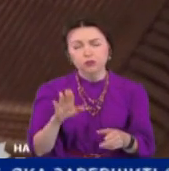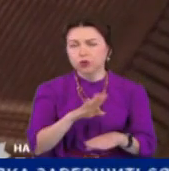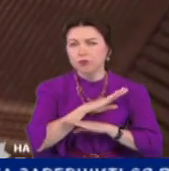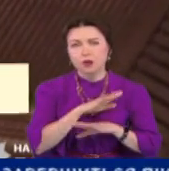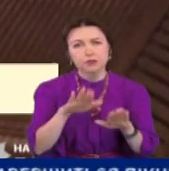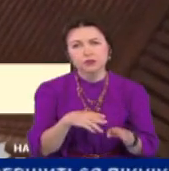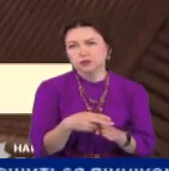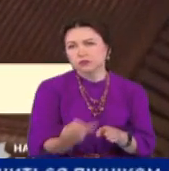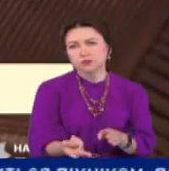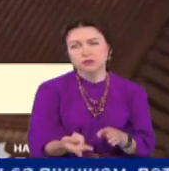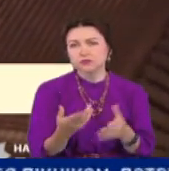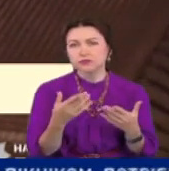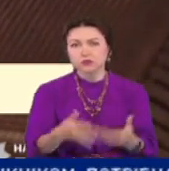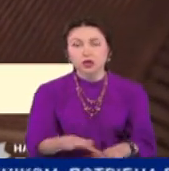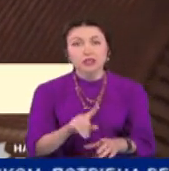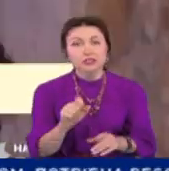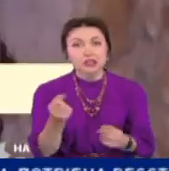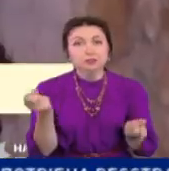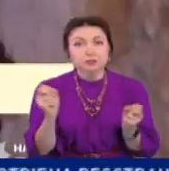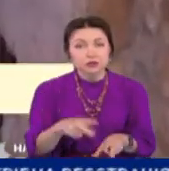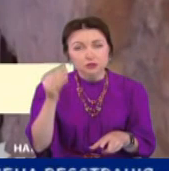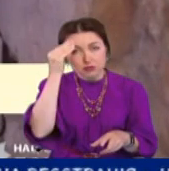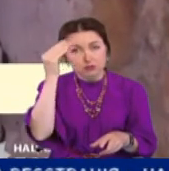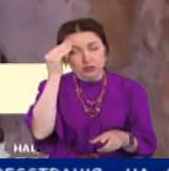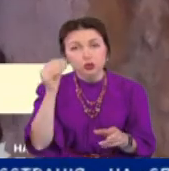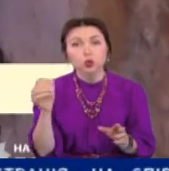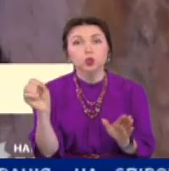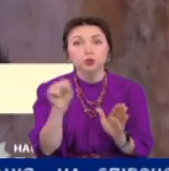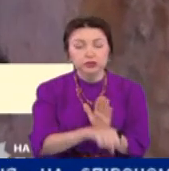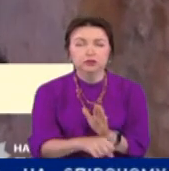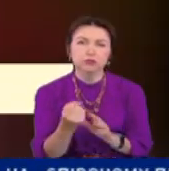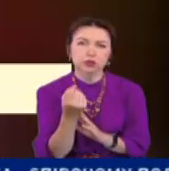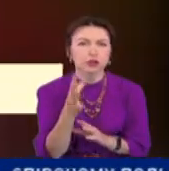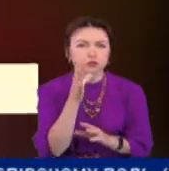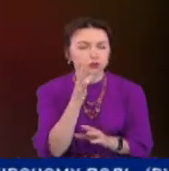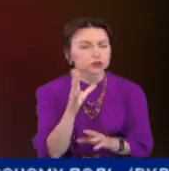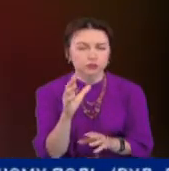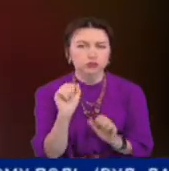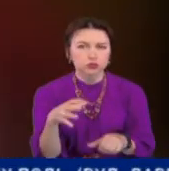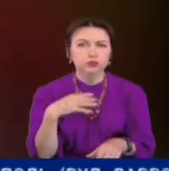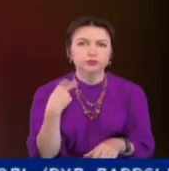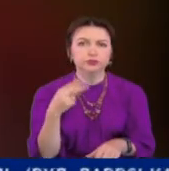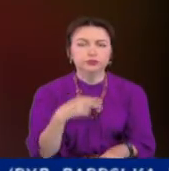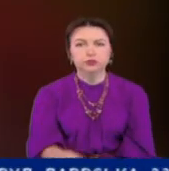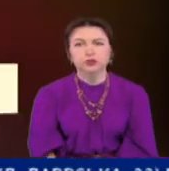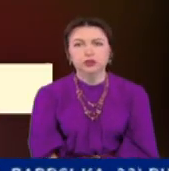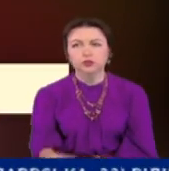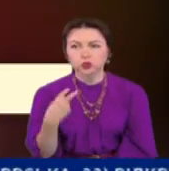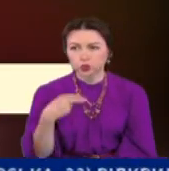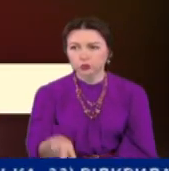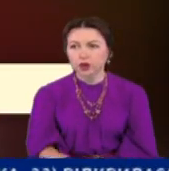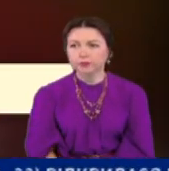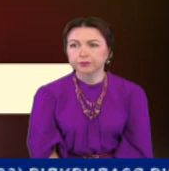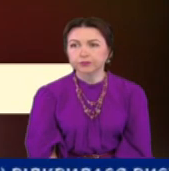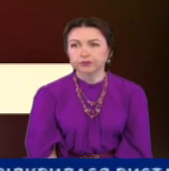За умисне вбивство чоловікові загрожує до 15 років за ґратами. Сиділи, випивали вони. Я вийшов